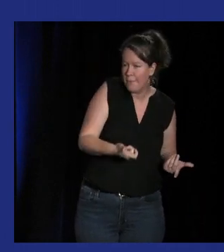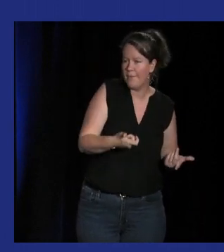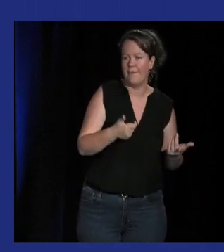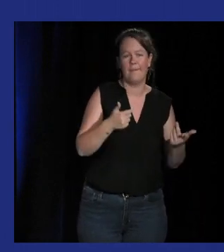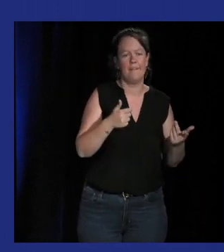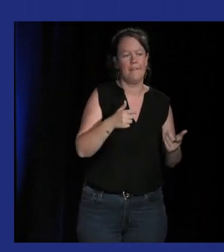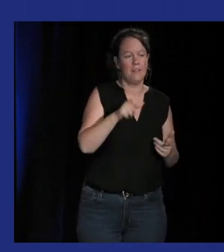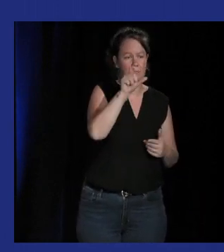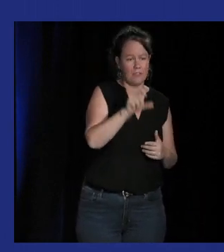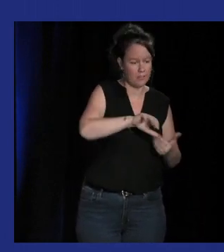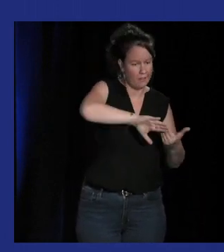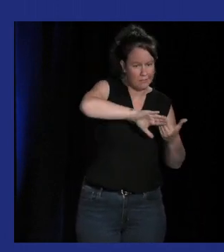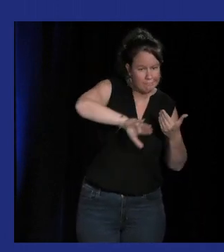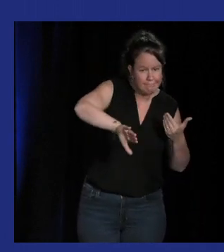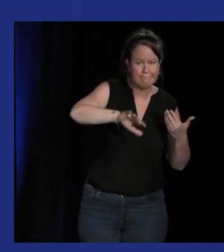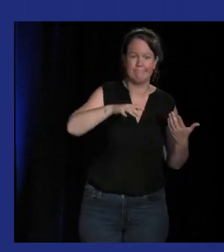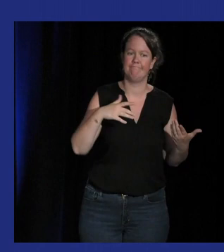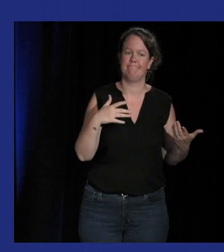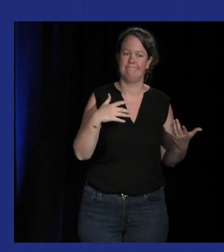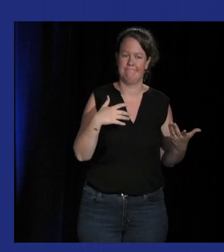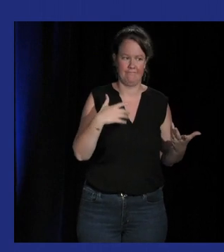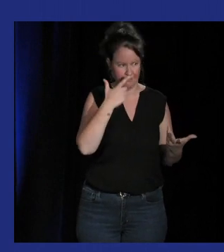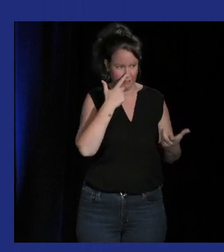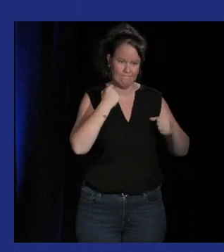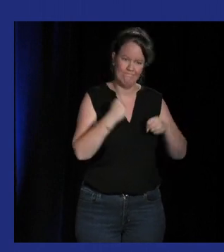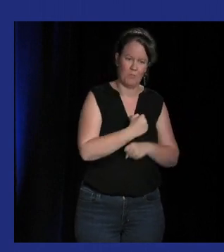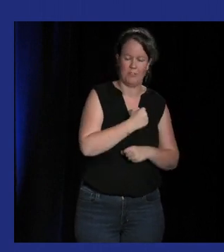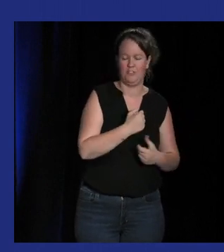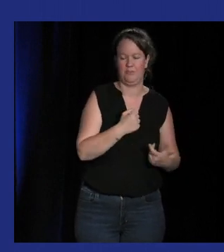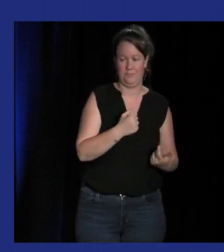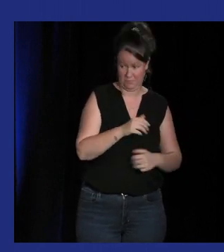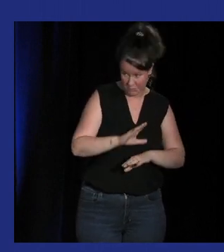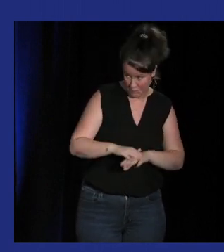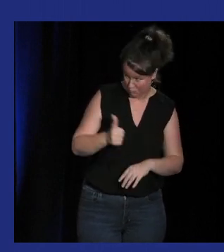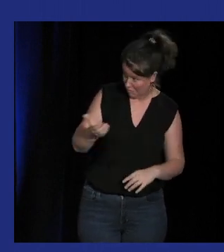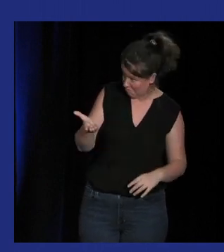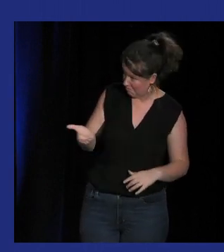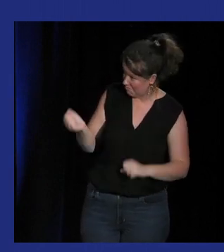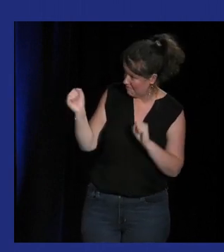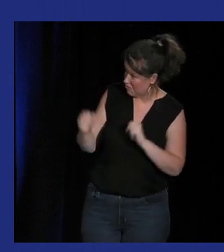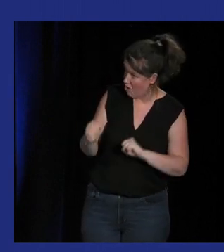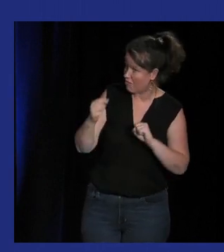déjà tout simplement est-ce que vous seriez d'accord avec ce genre de d'affirmation